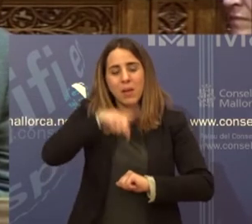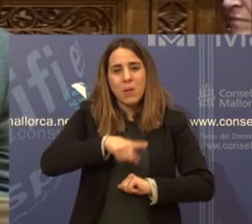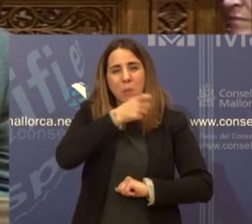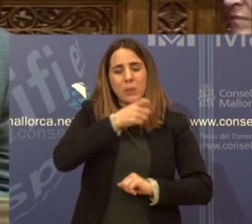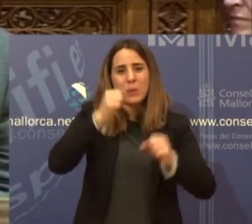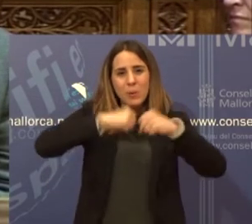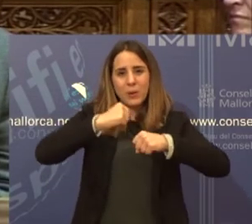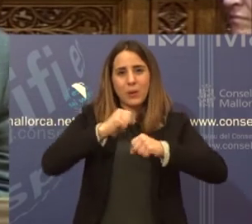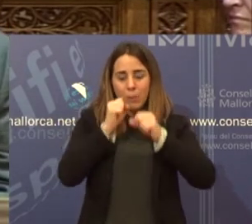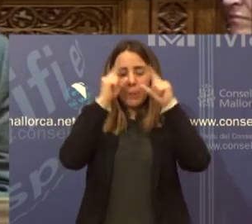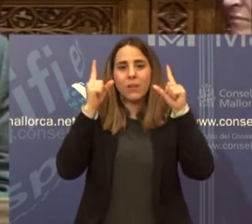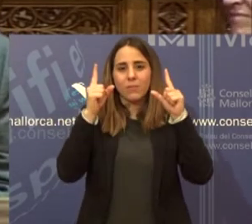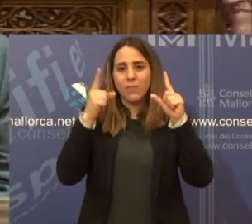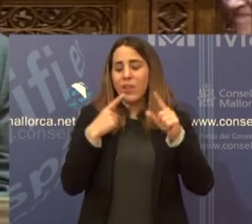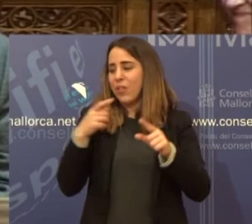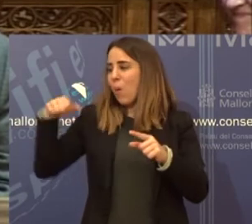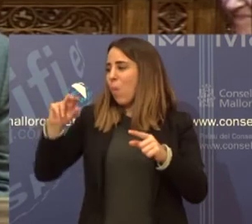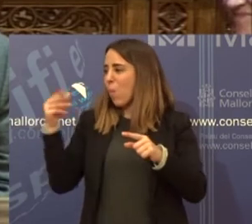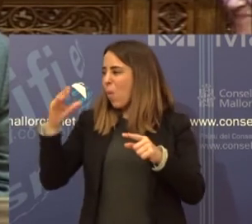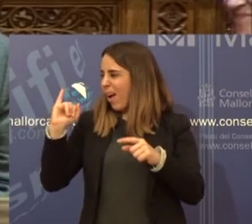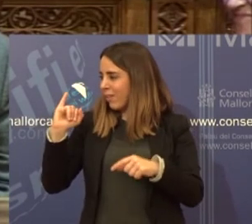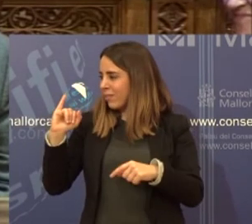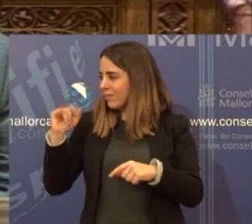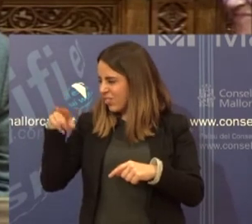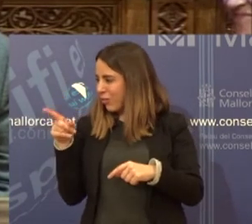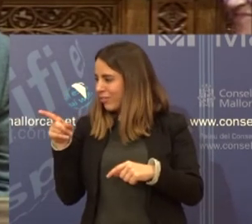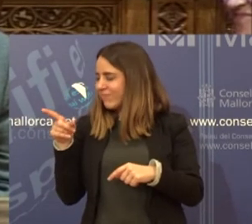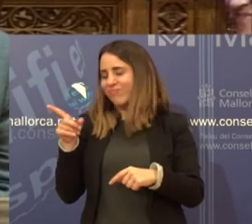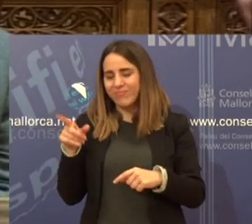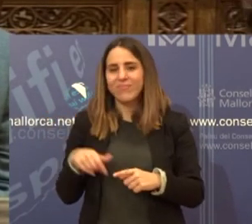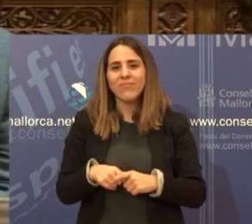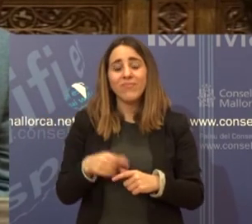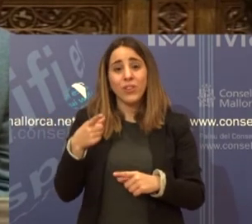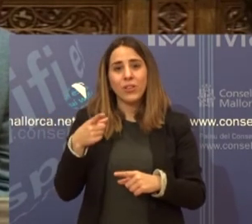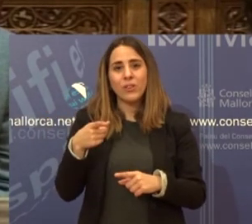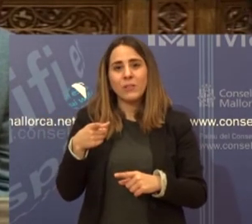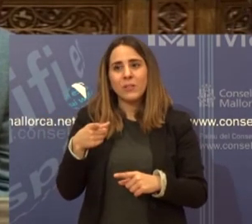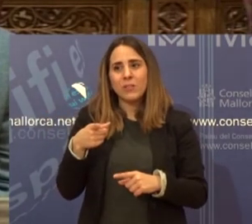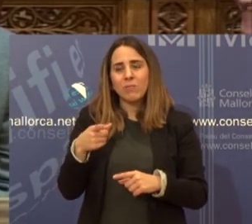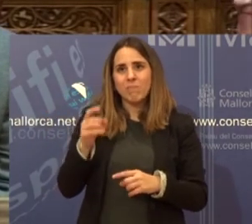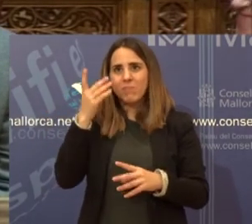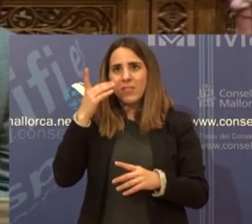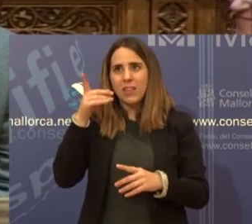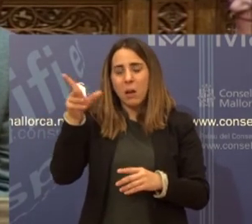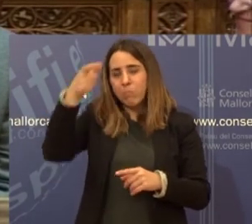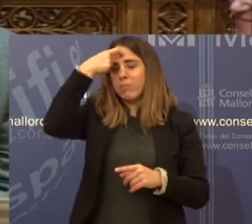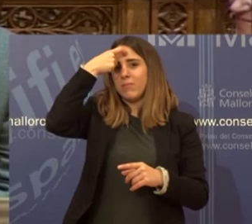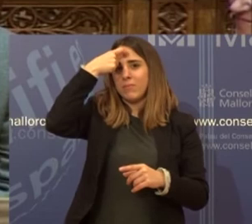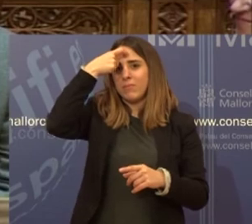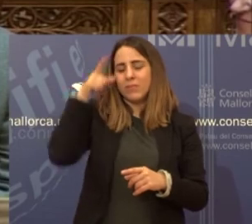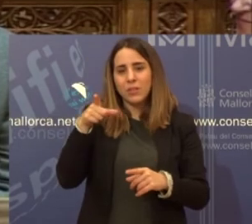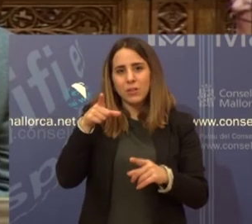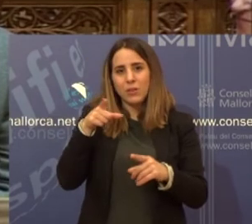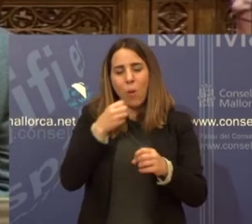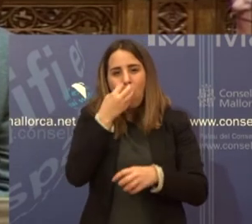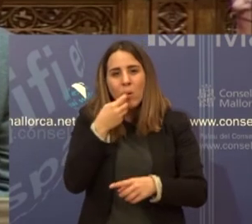persones adultes mos despertem. Això ho va dir en Bucay, en la periquera. Jo crec que avui ens hem d'anar amb aquesta idea, que